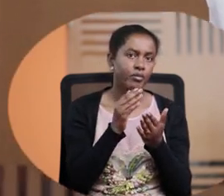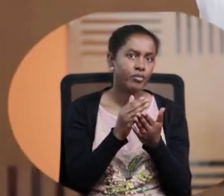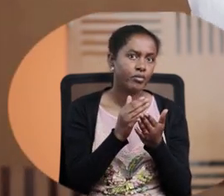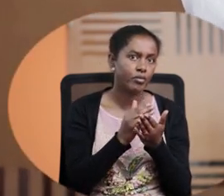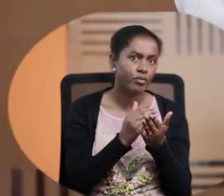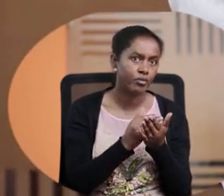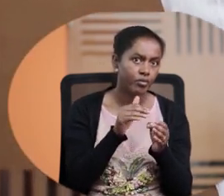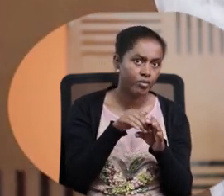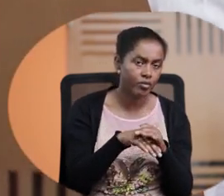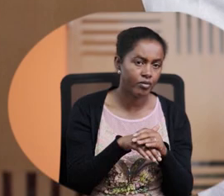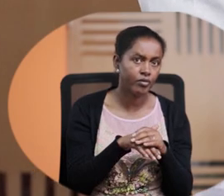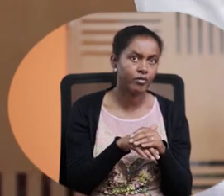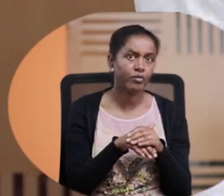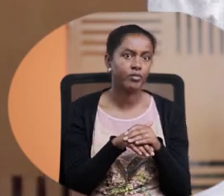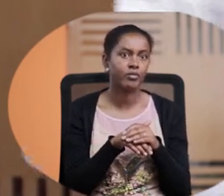mana barumsaa tokko keessa